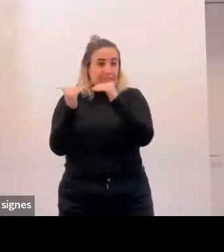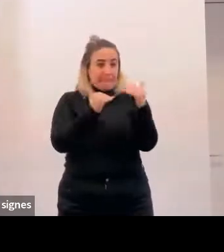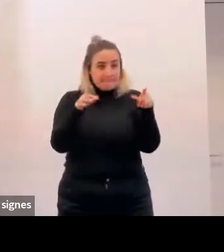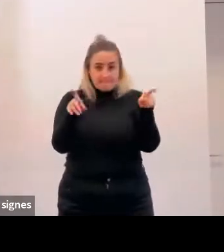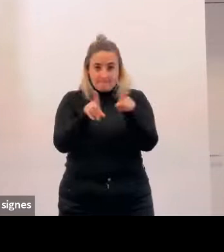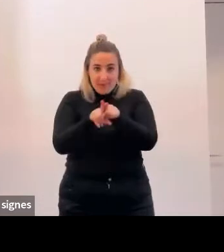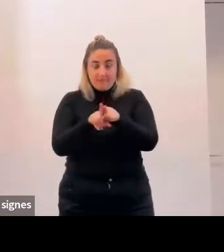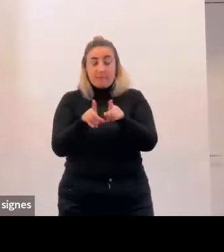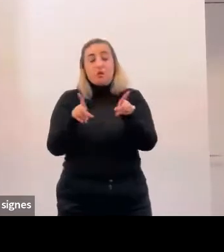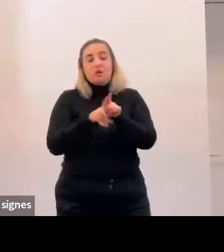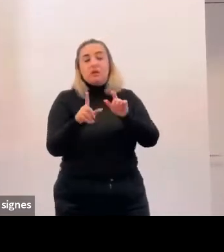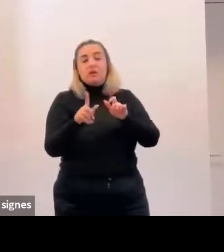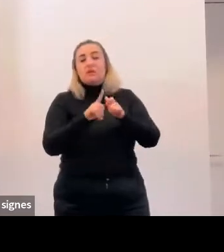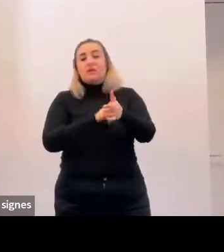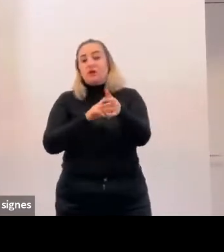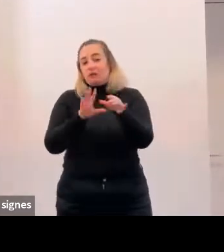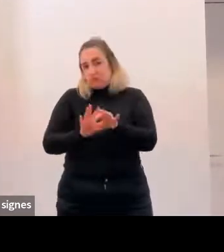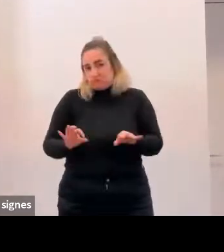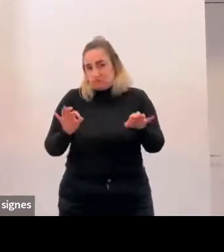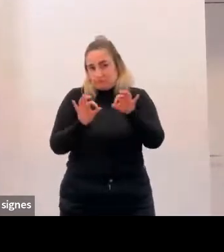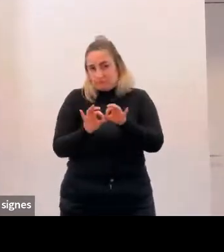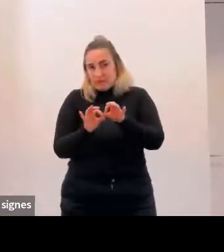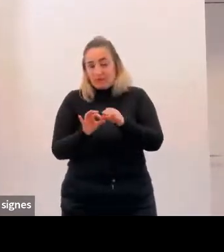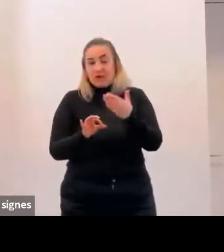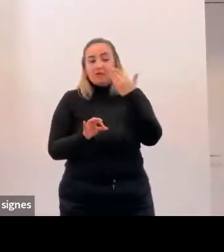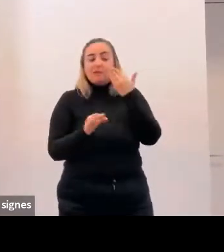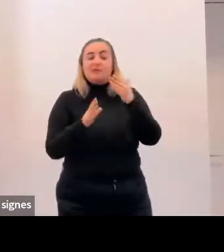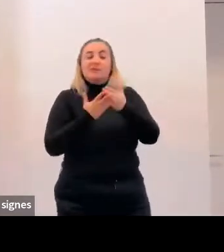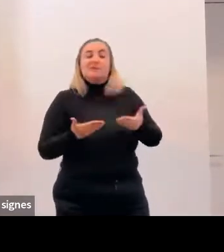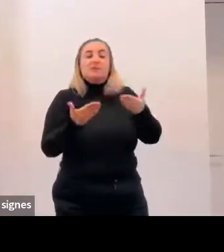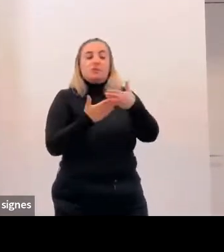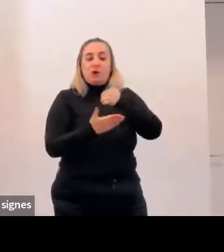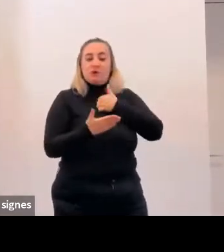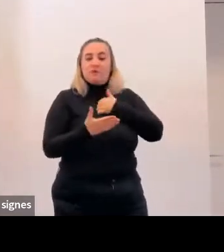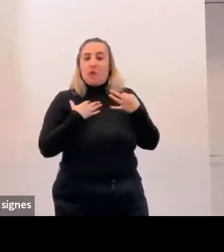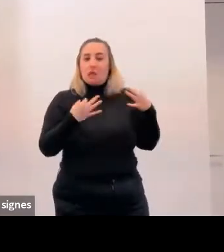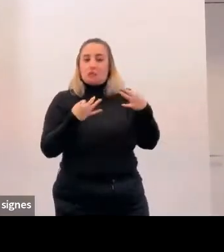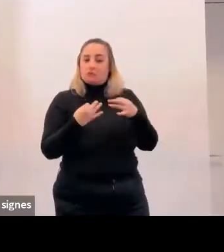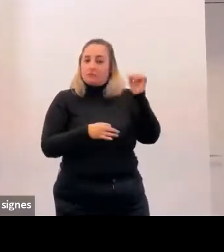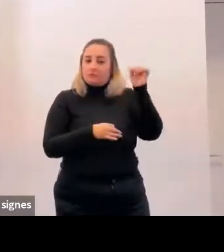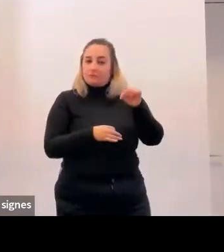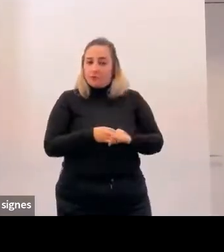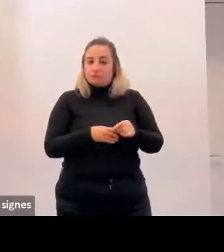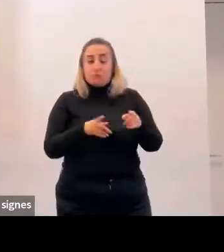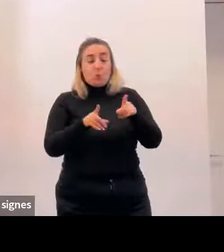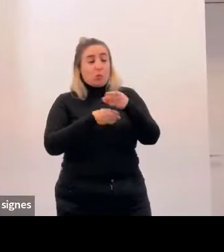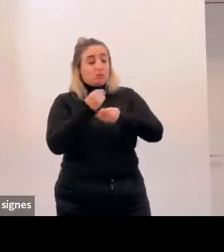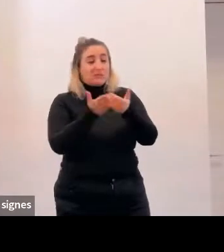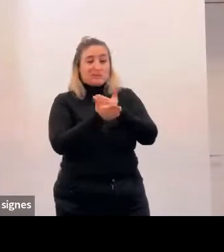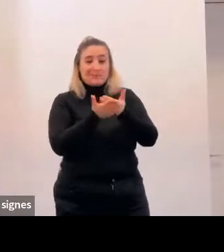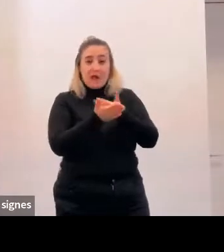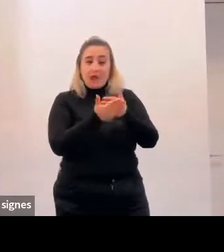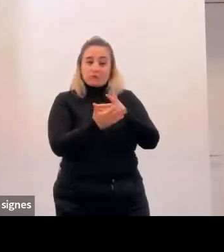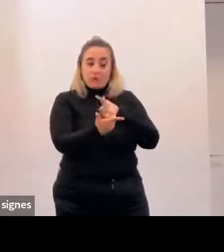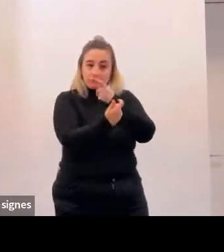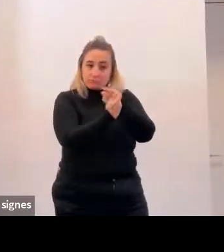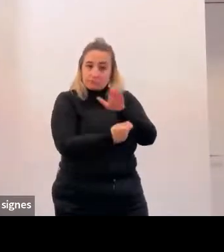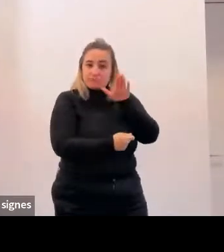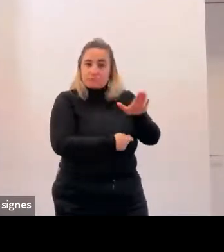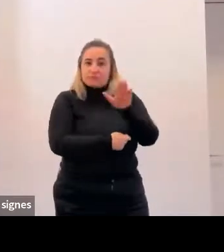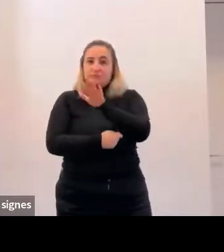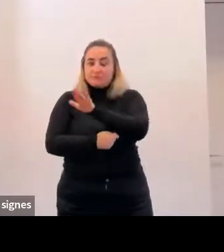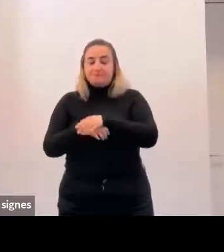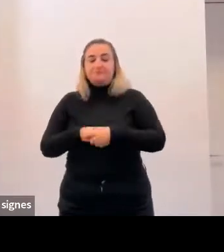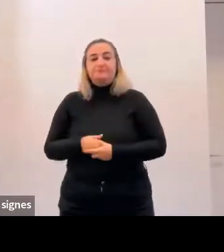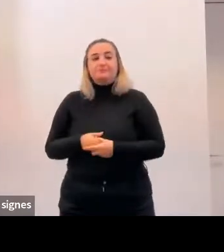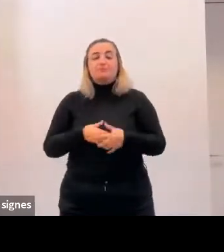la garantie de neutralité dans leur situation individuelle, rémunération et cadre de travail. Le pôle petite